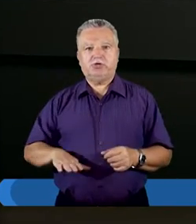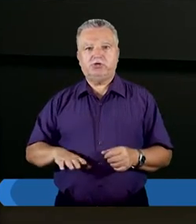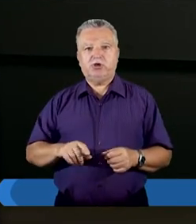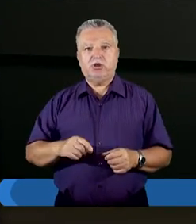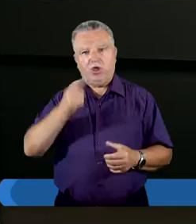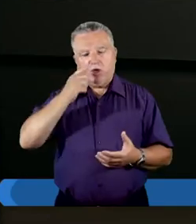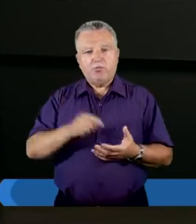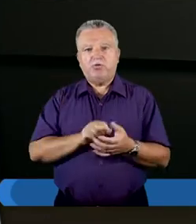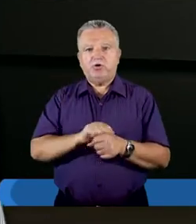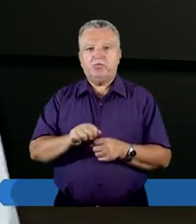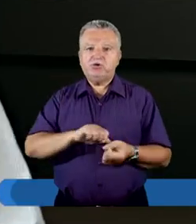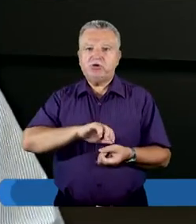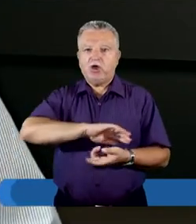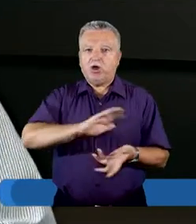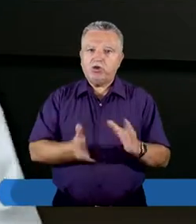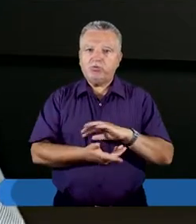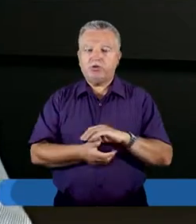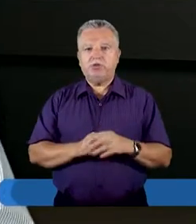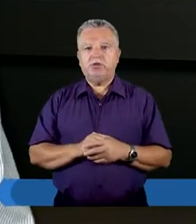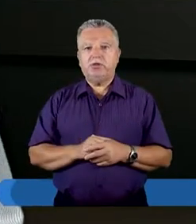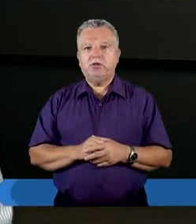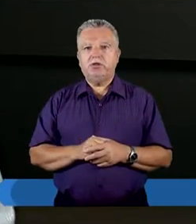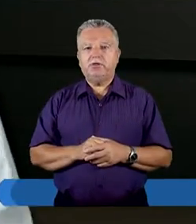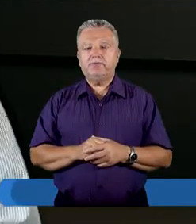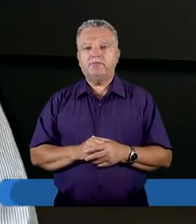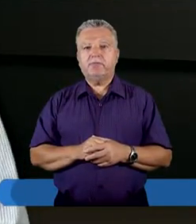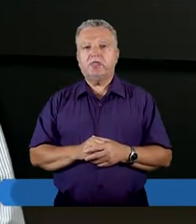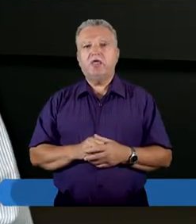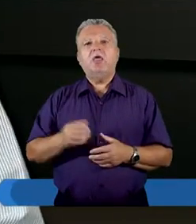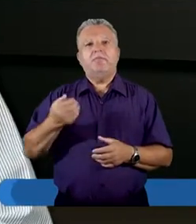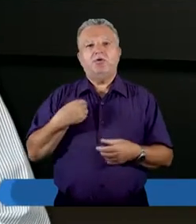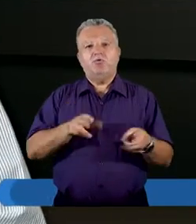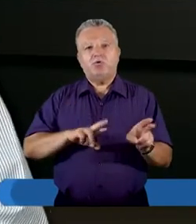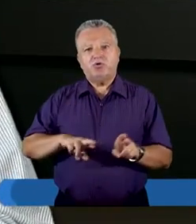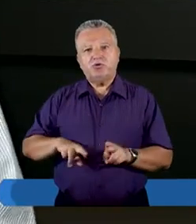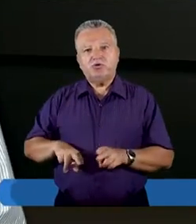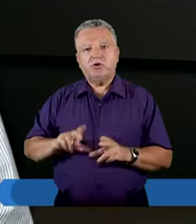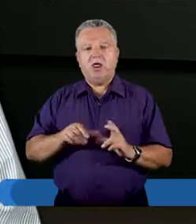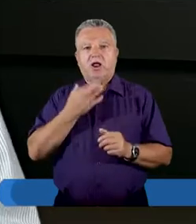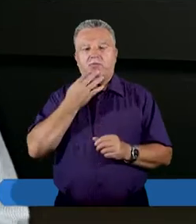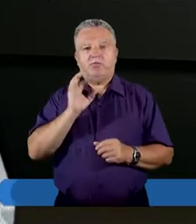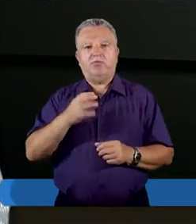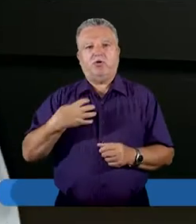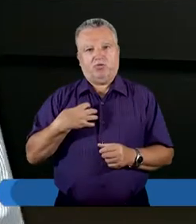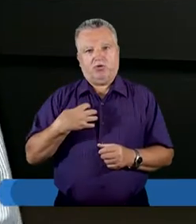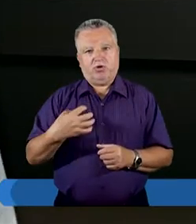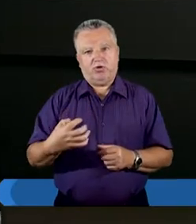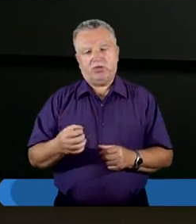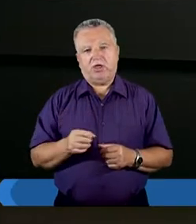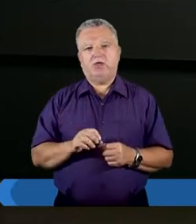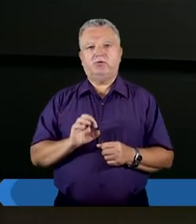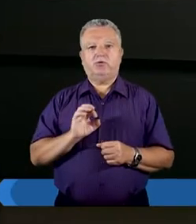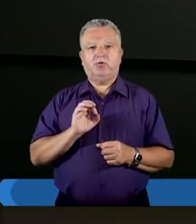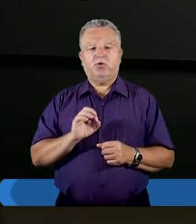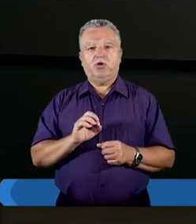Został przywrócony, ale zobaczcie, przywrócony do swojego poprzedniego stanu, ale o czym mówimy? Mówimy o majątku, mówimy o takich społecznych jakichś